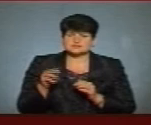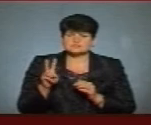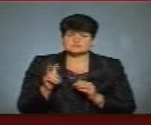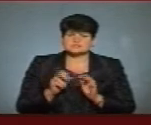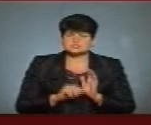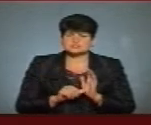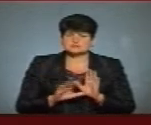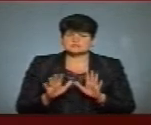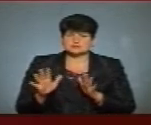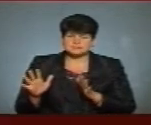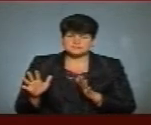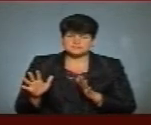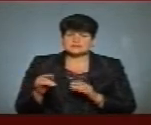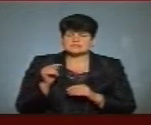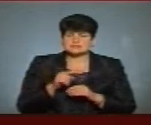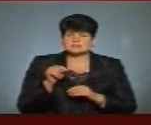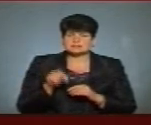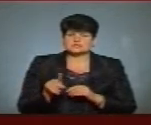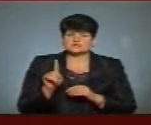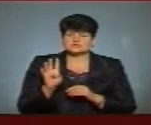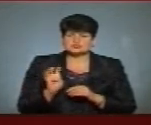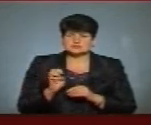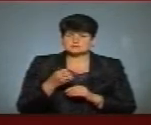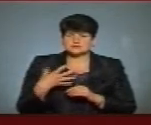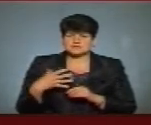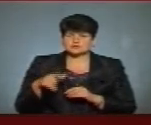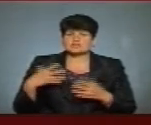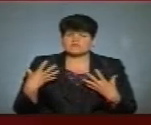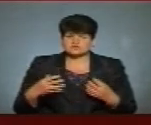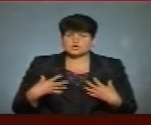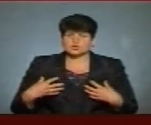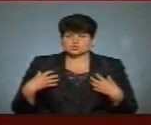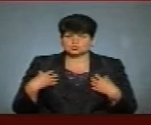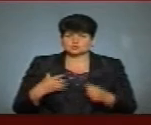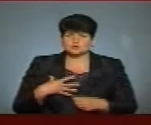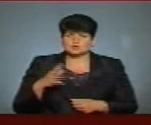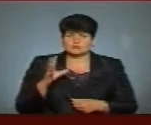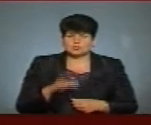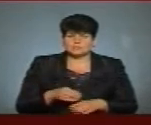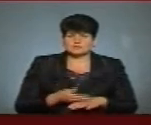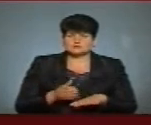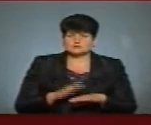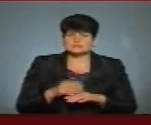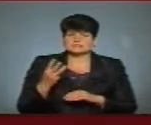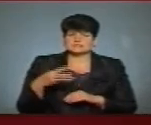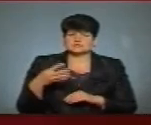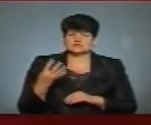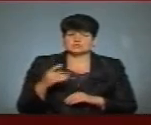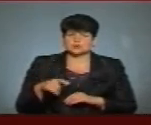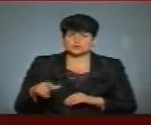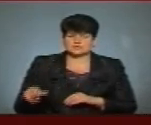випадків COVID-19. З них 1415 людей вже одужали, померли через ускладнення 34